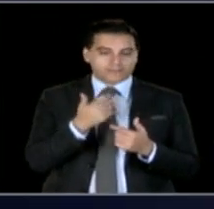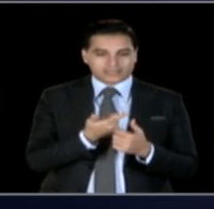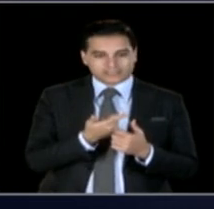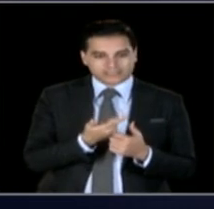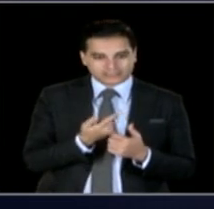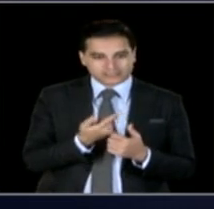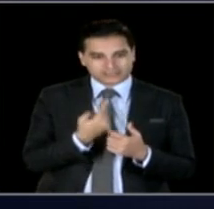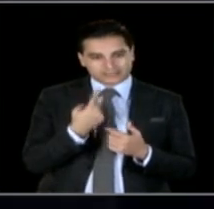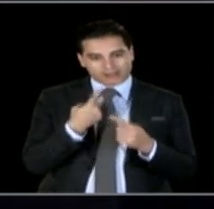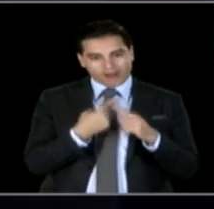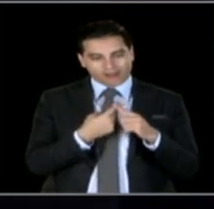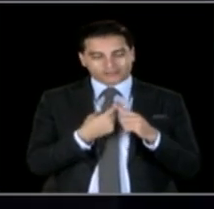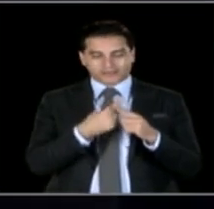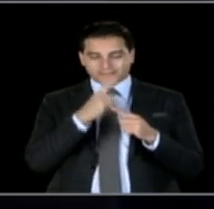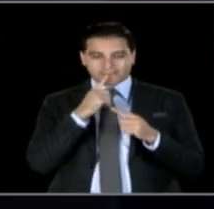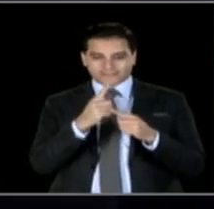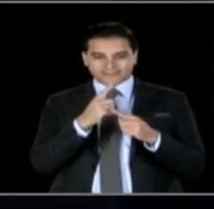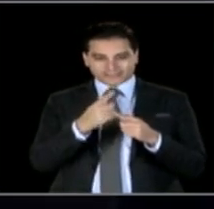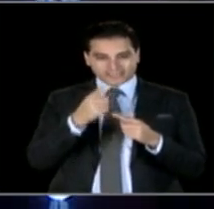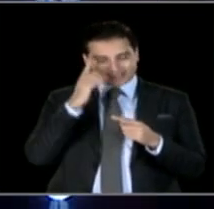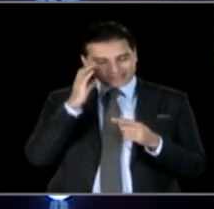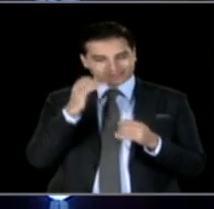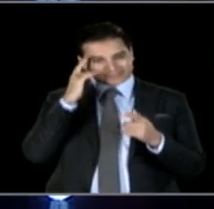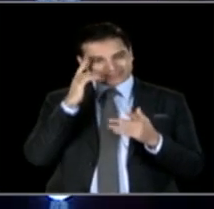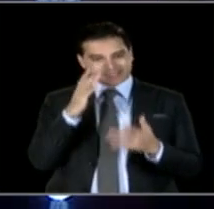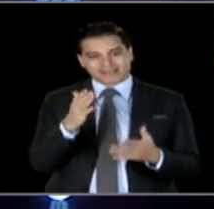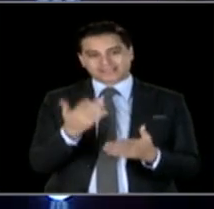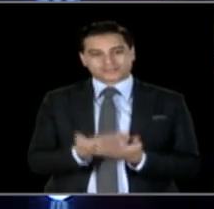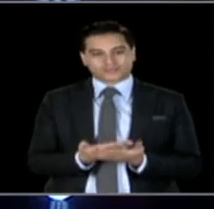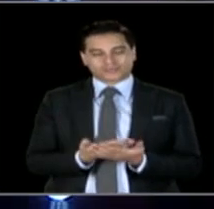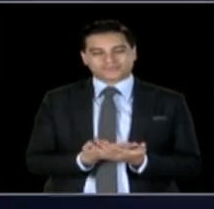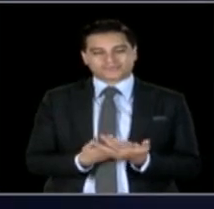تبقى معلومة غلط فعلا، فأنتوا كان لازم تركزوا في الرقم التاني. هارد لك.